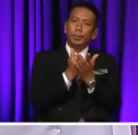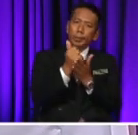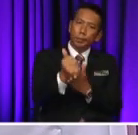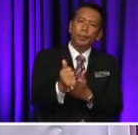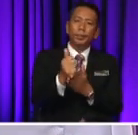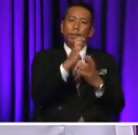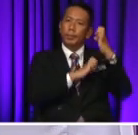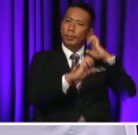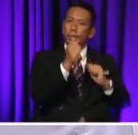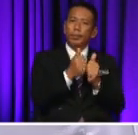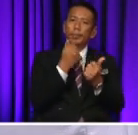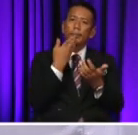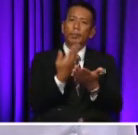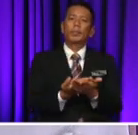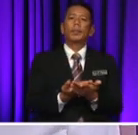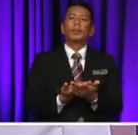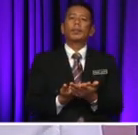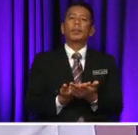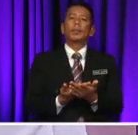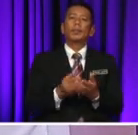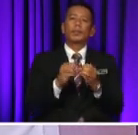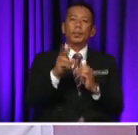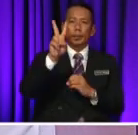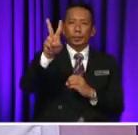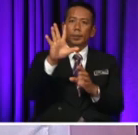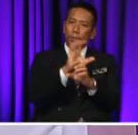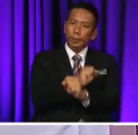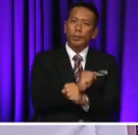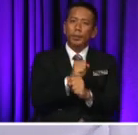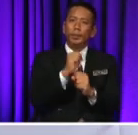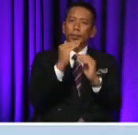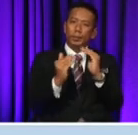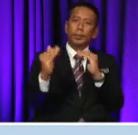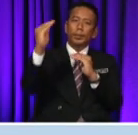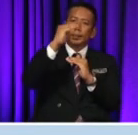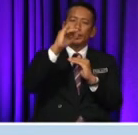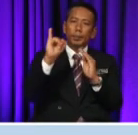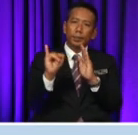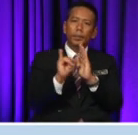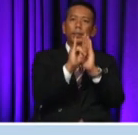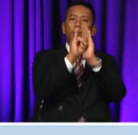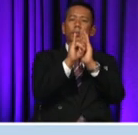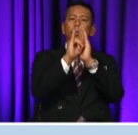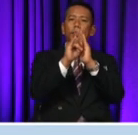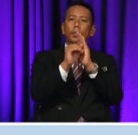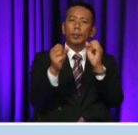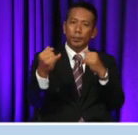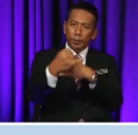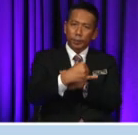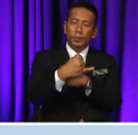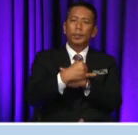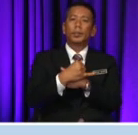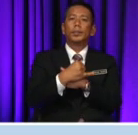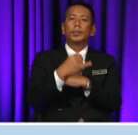etika dengan sebaik mungkin baik yang kedua dapat menaikkan image ke sebuah organisasi Nah jadi